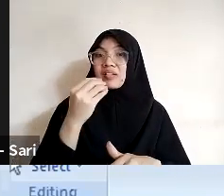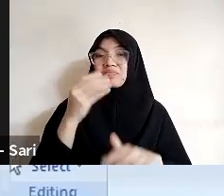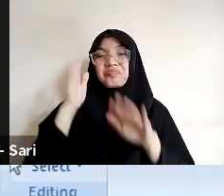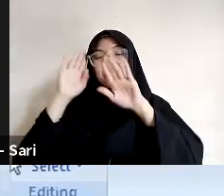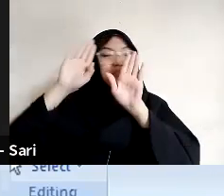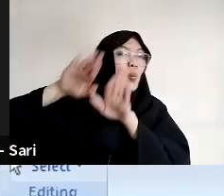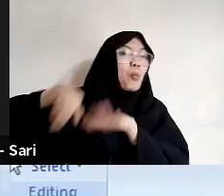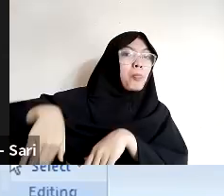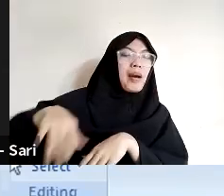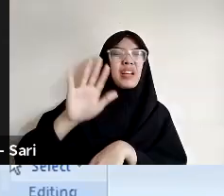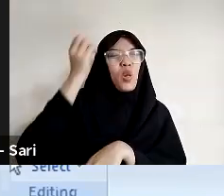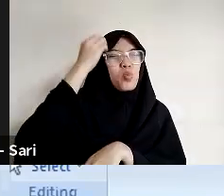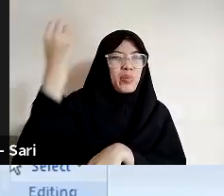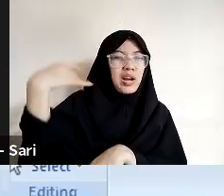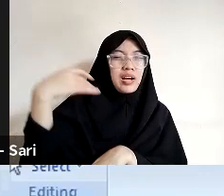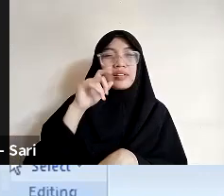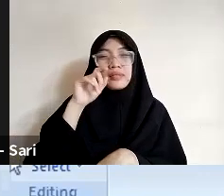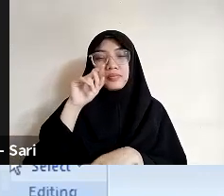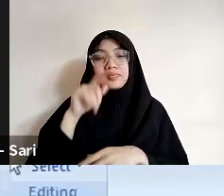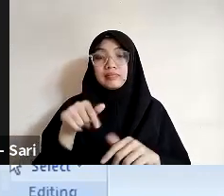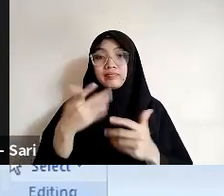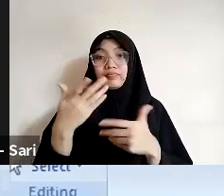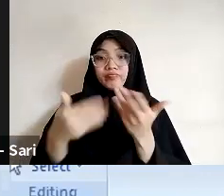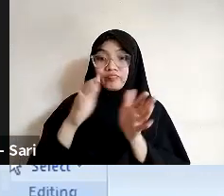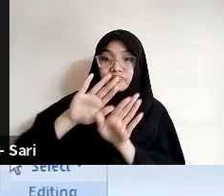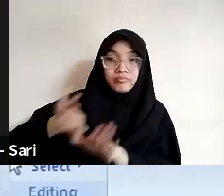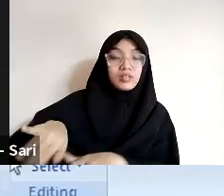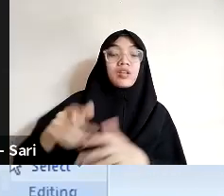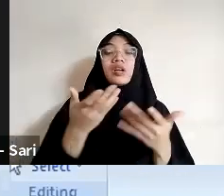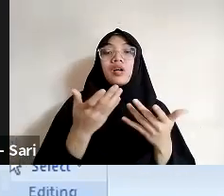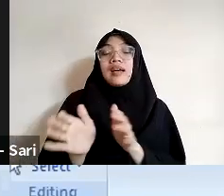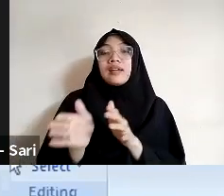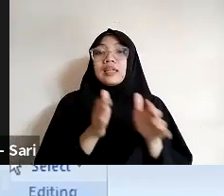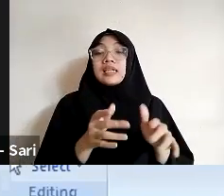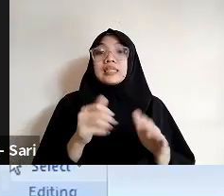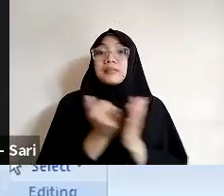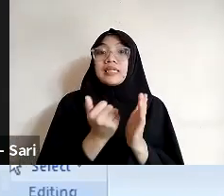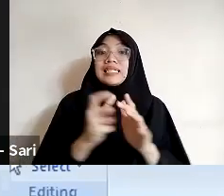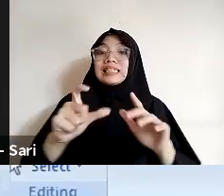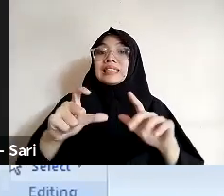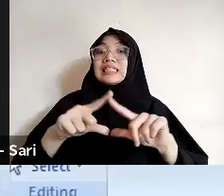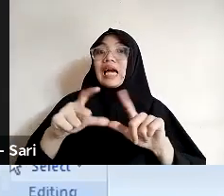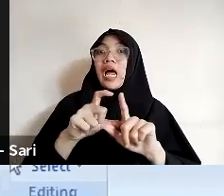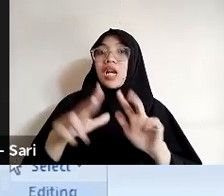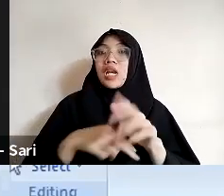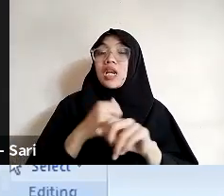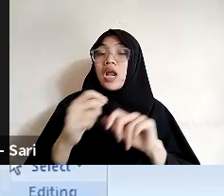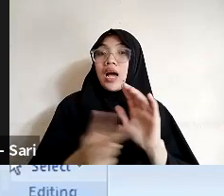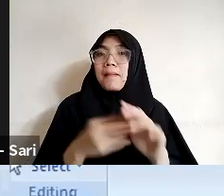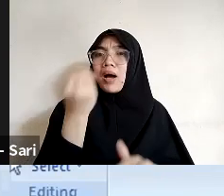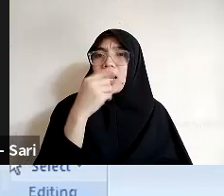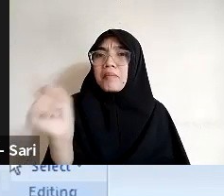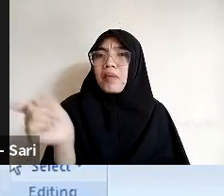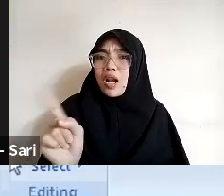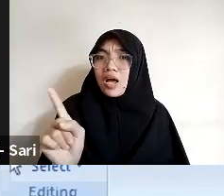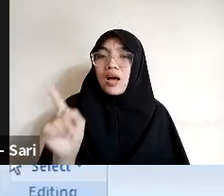Nah, dari sana kita akan melihat sesungguhnya cadangan pangan nasional itu ada di mana. Cadangan pangan nasional itu terdiri atas cadangan